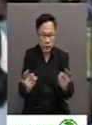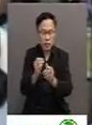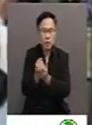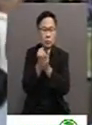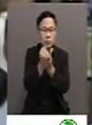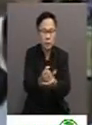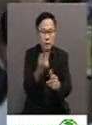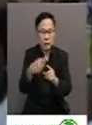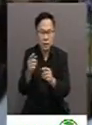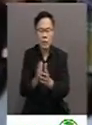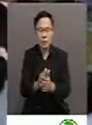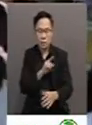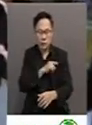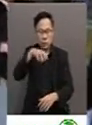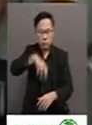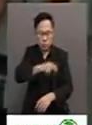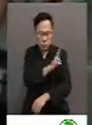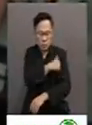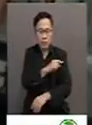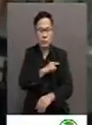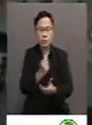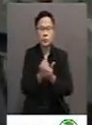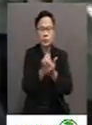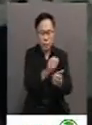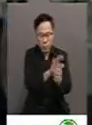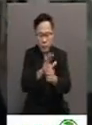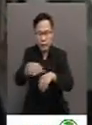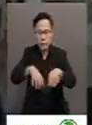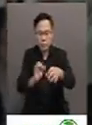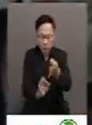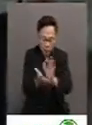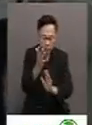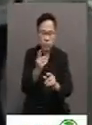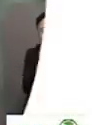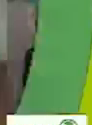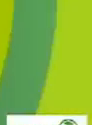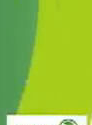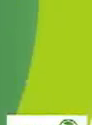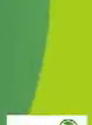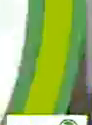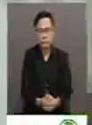ความช่วยเหลือการจัดงานศพรวมถึงการเยียวยาอย่างเต็มที่ค่ะ